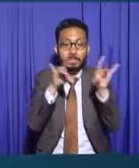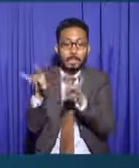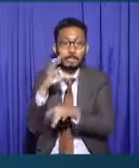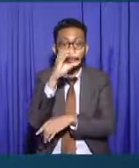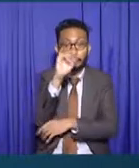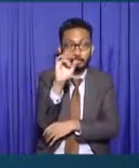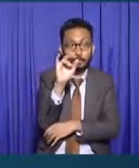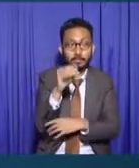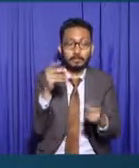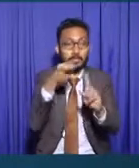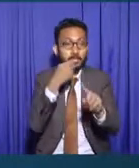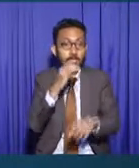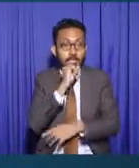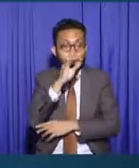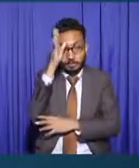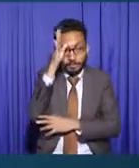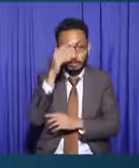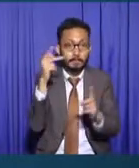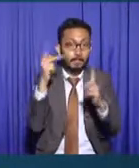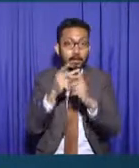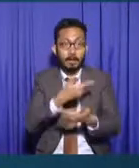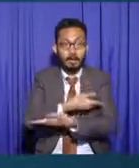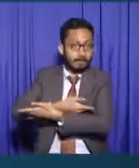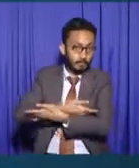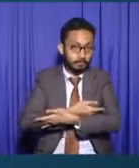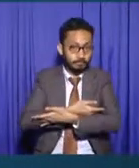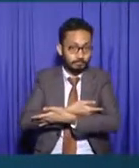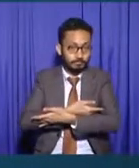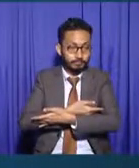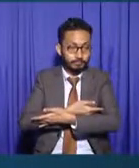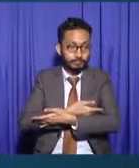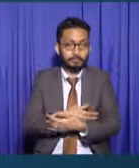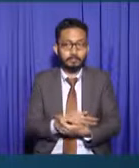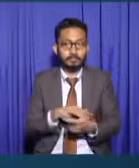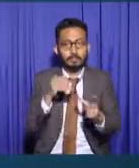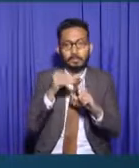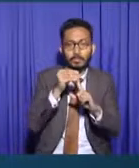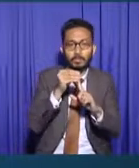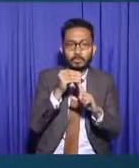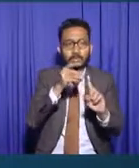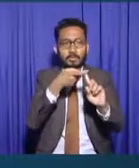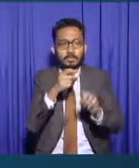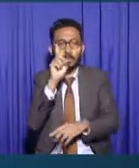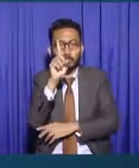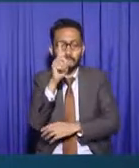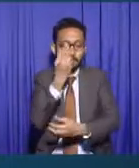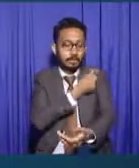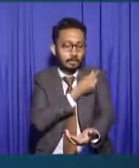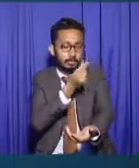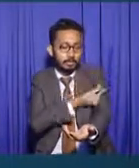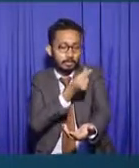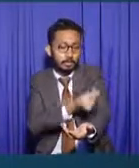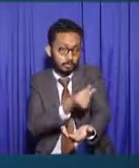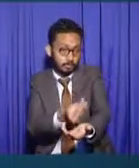yang merupakan pemindahan ciri dari ibu bapak kepada anak atau dari